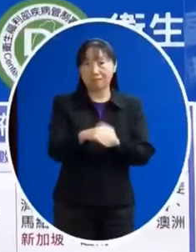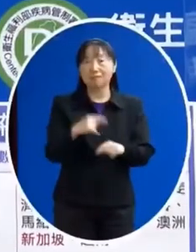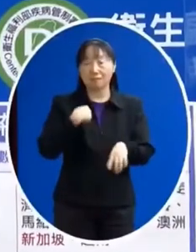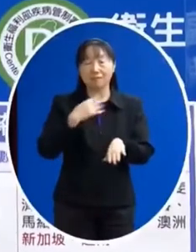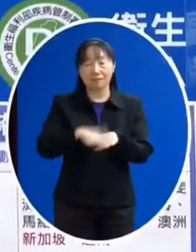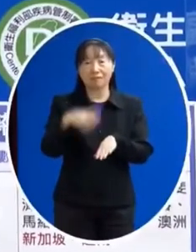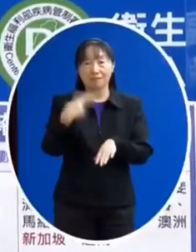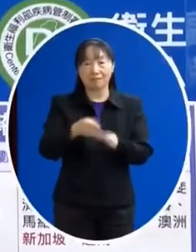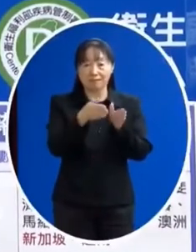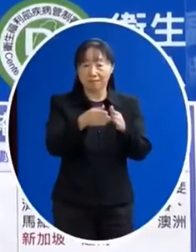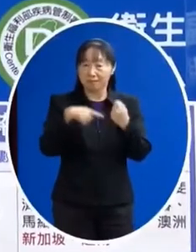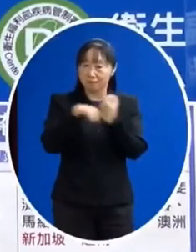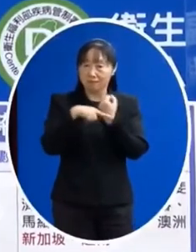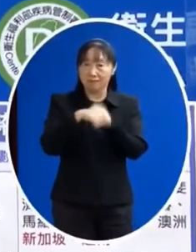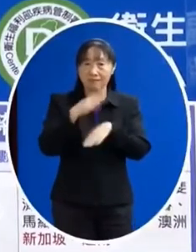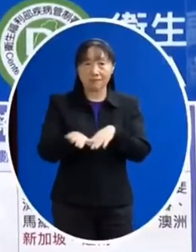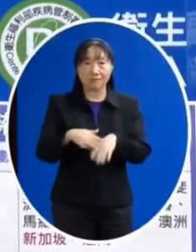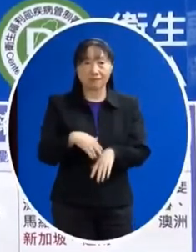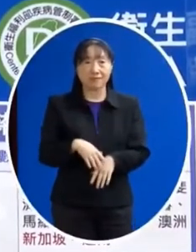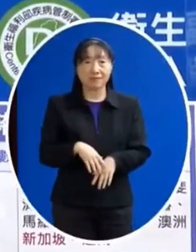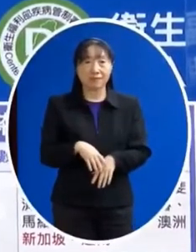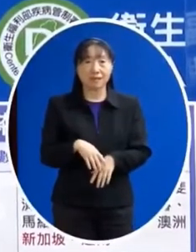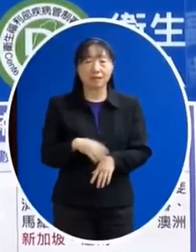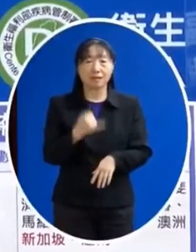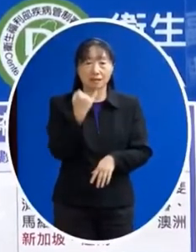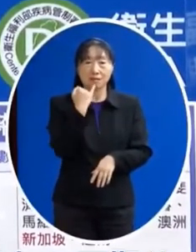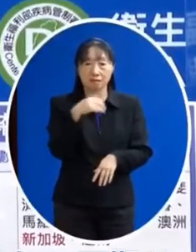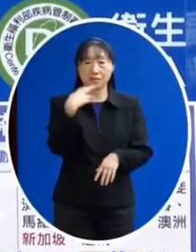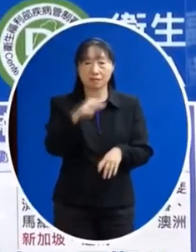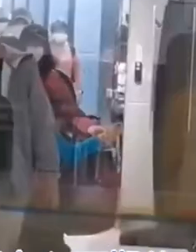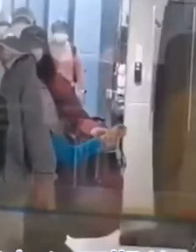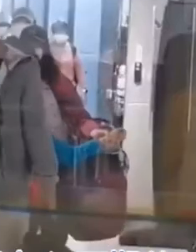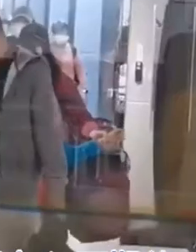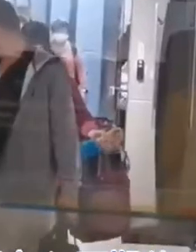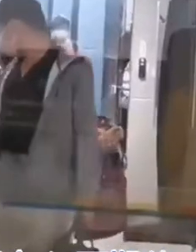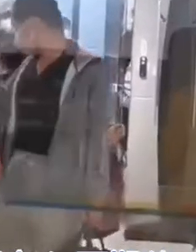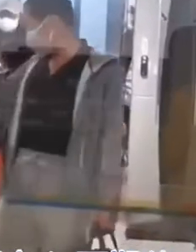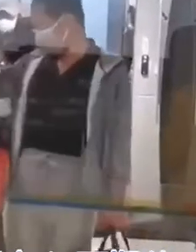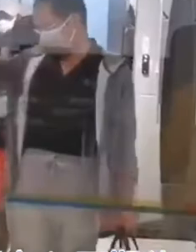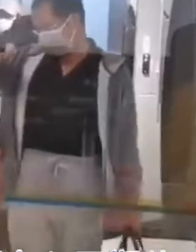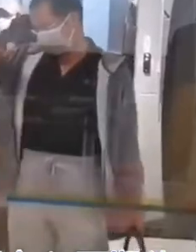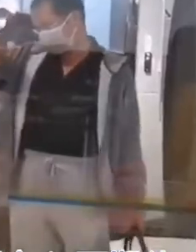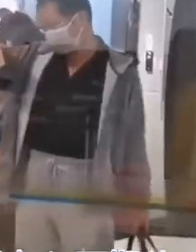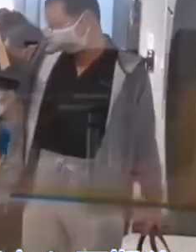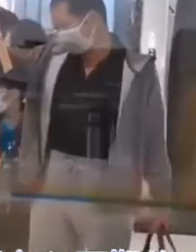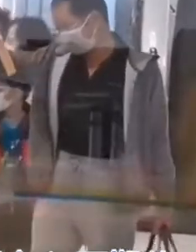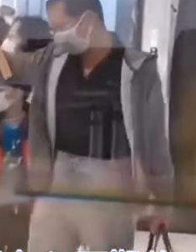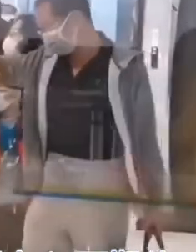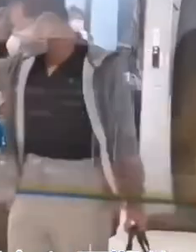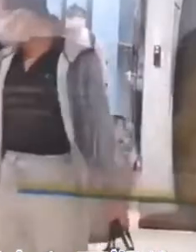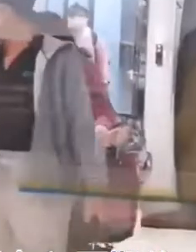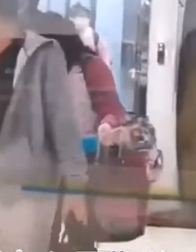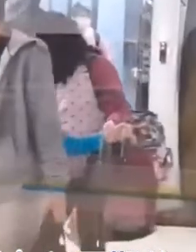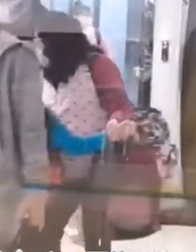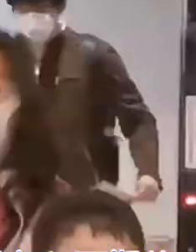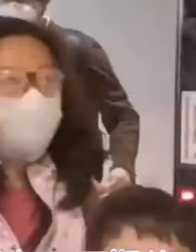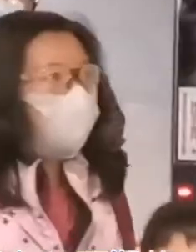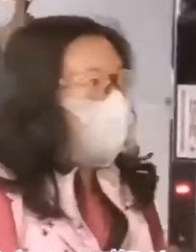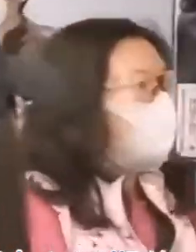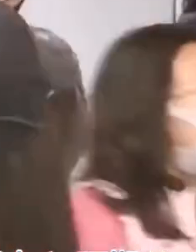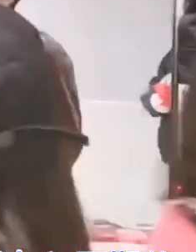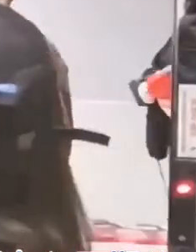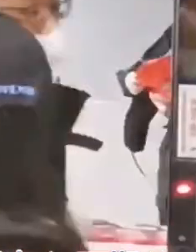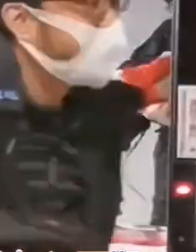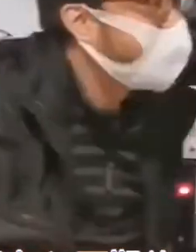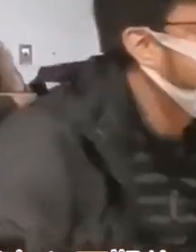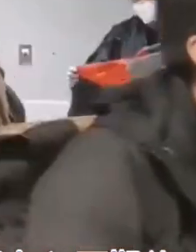险，只研究看看，我相信我们是可以给他一点正面的回应。 对近乎没有疫苗的台湾来说，边境严格的采检及隔